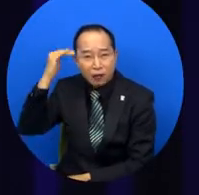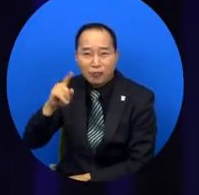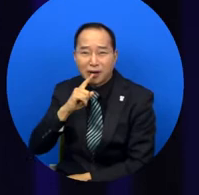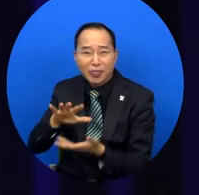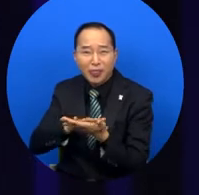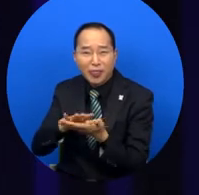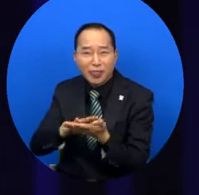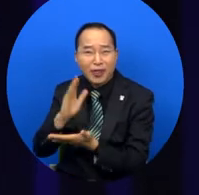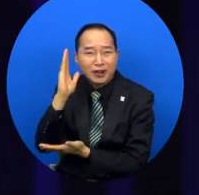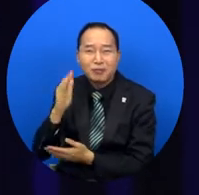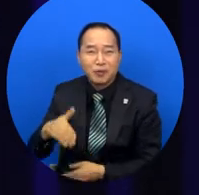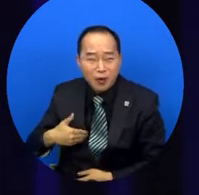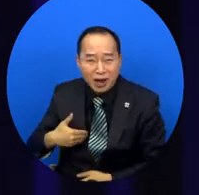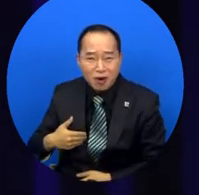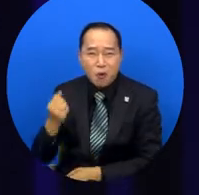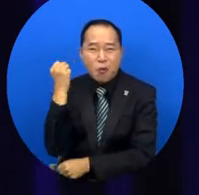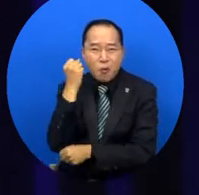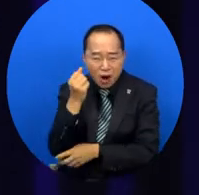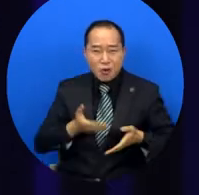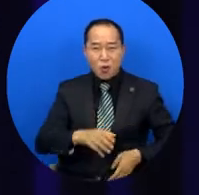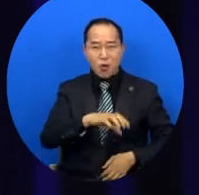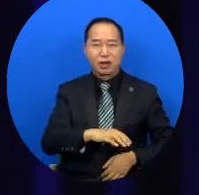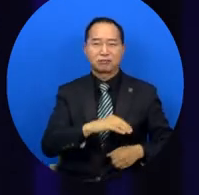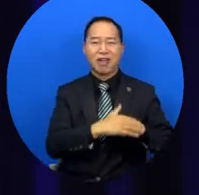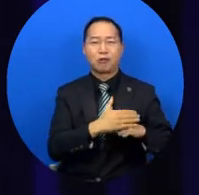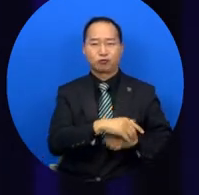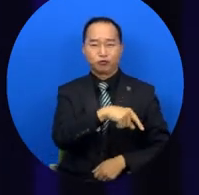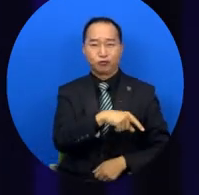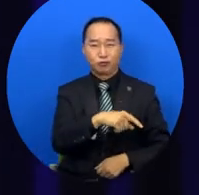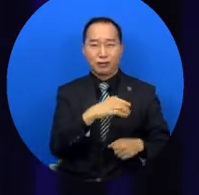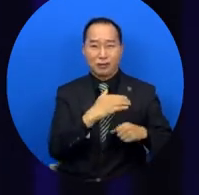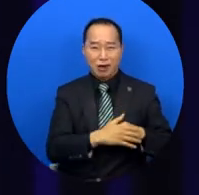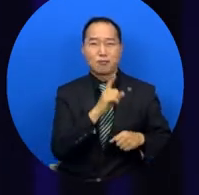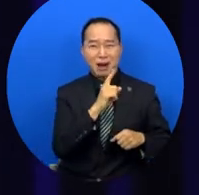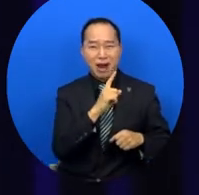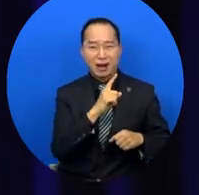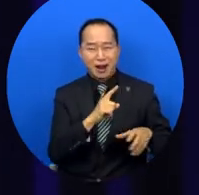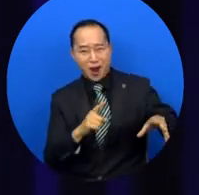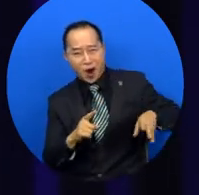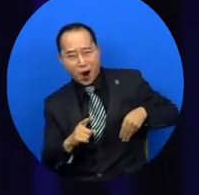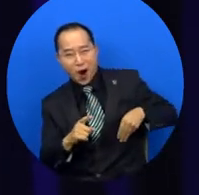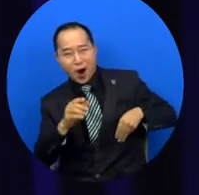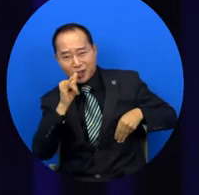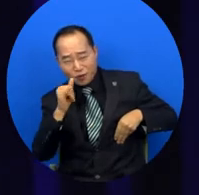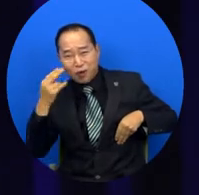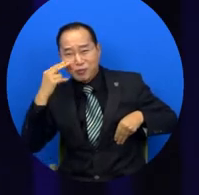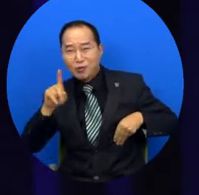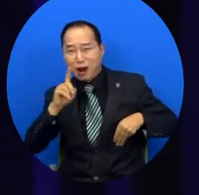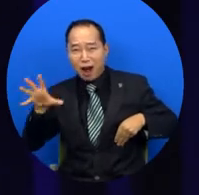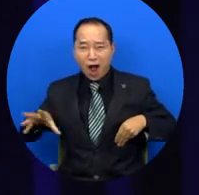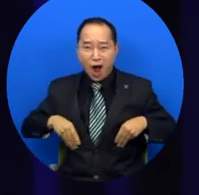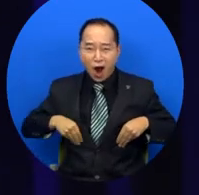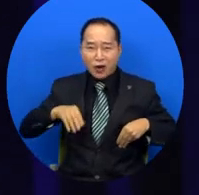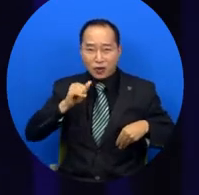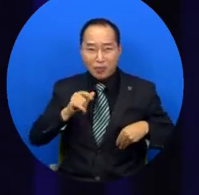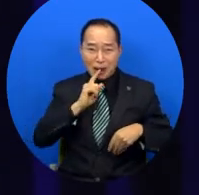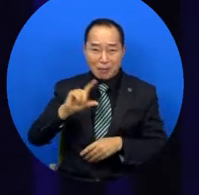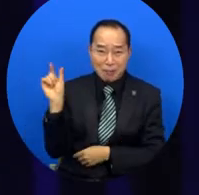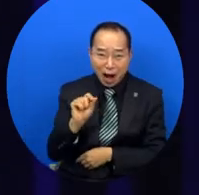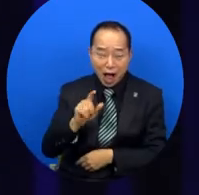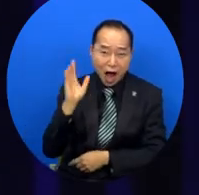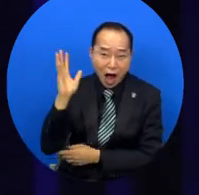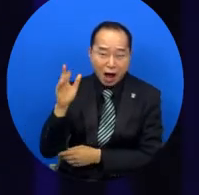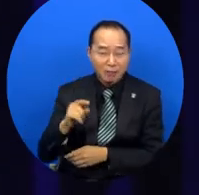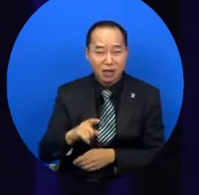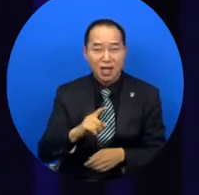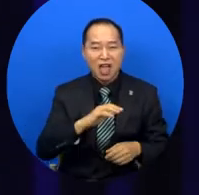제가 대구에 있다 보니까 그 대구 말이 제 네이티브잖아요. 그래서 이 또 특히 또 말 빨라지고 흥분하면 대구 사투리 막